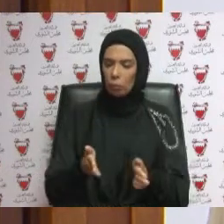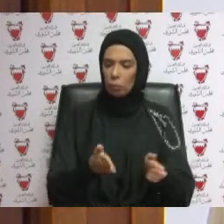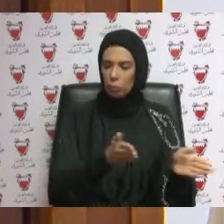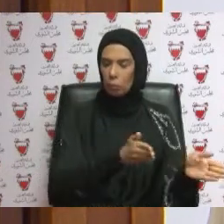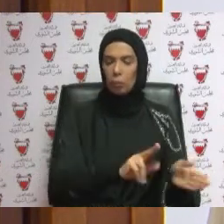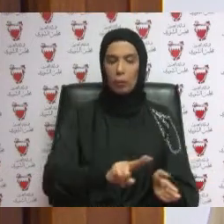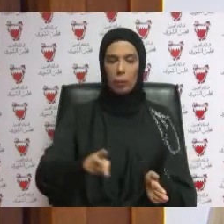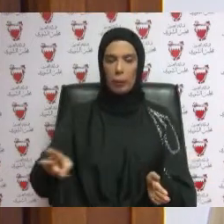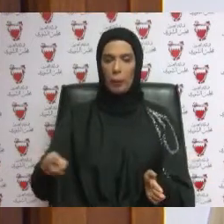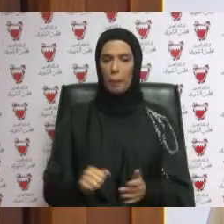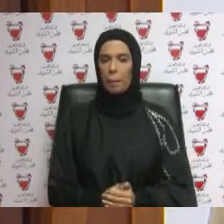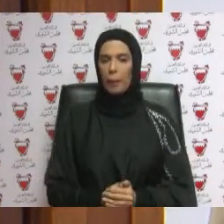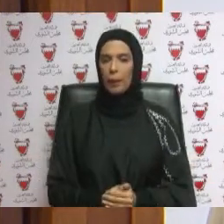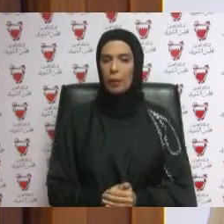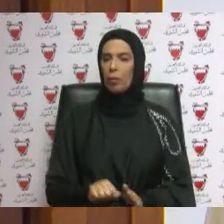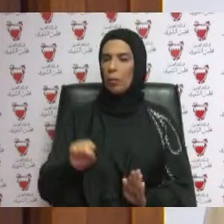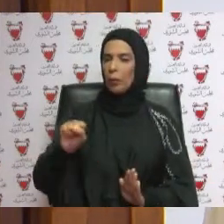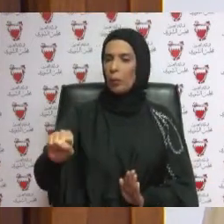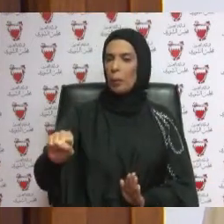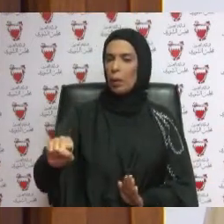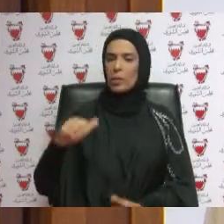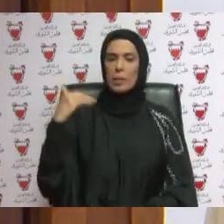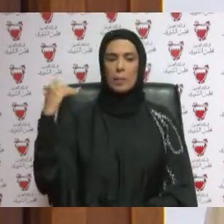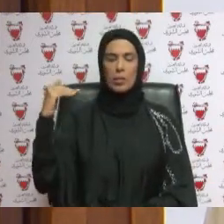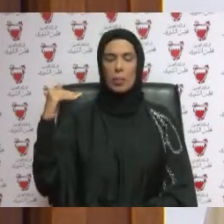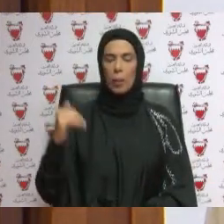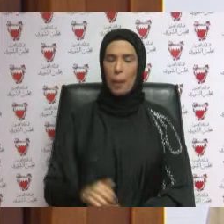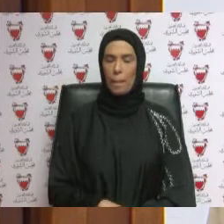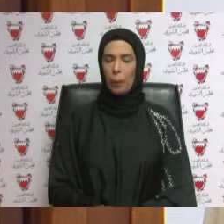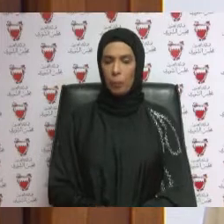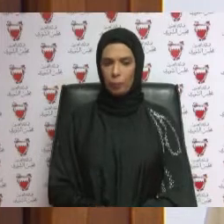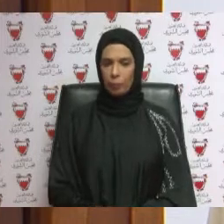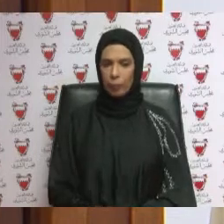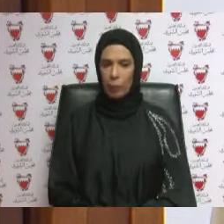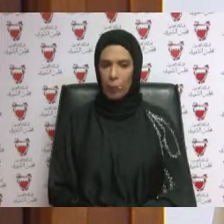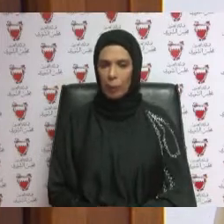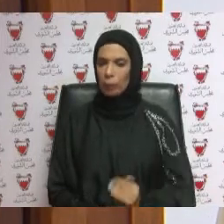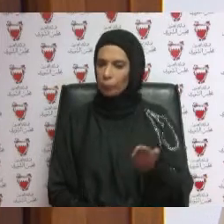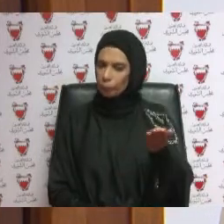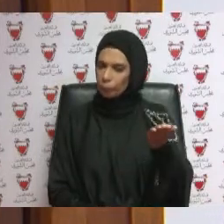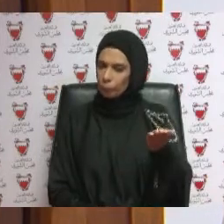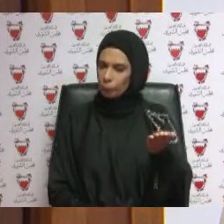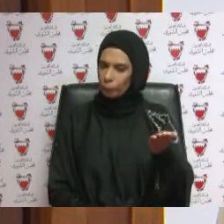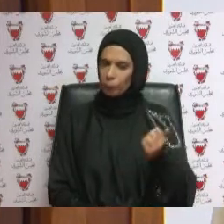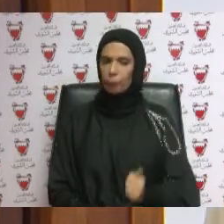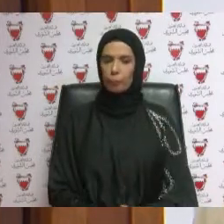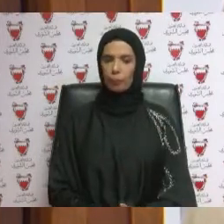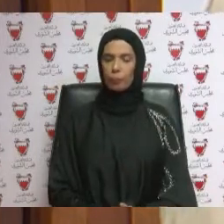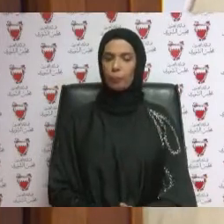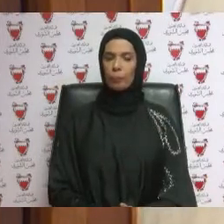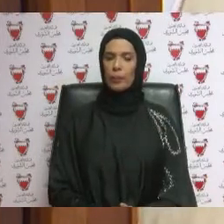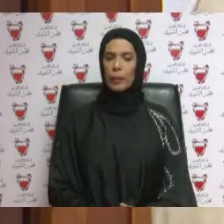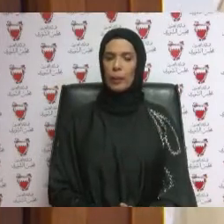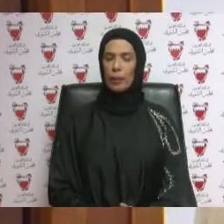التي تتعلق بشؤون الشباب. وأنا ألاحظ